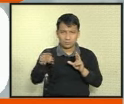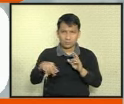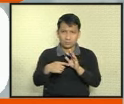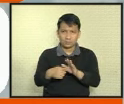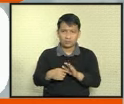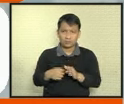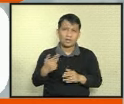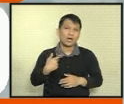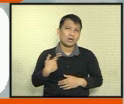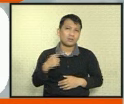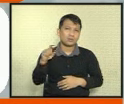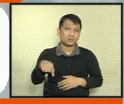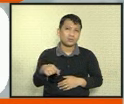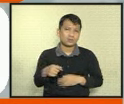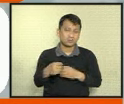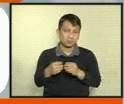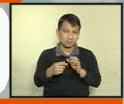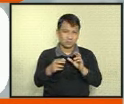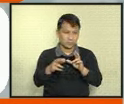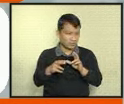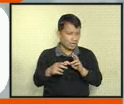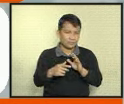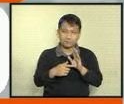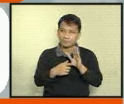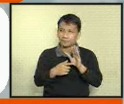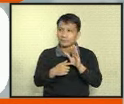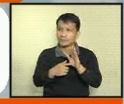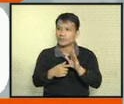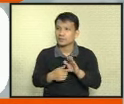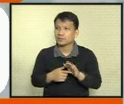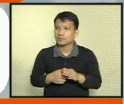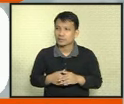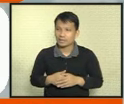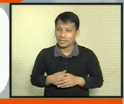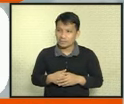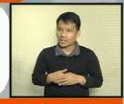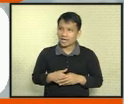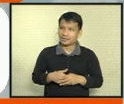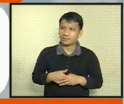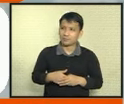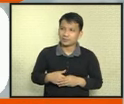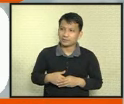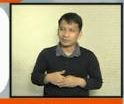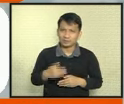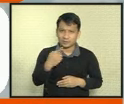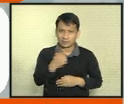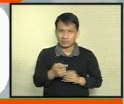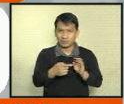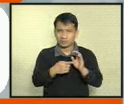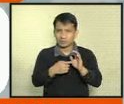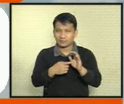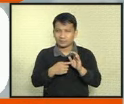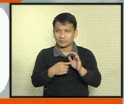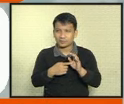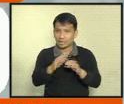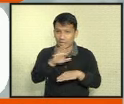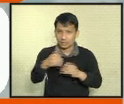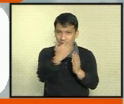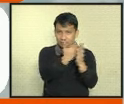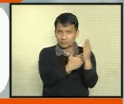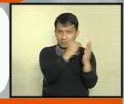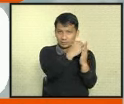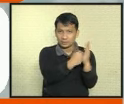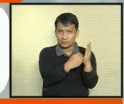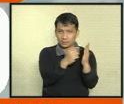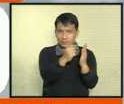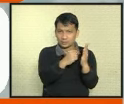kayo? Meron po. Meron. Yung ibang resibo, pinadala ko sa kanila. Sa kanila, pero nakalista lahat dyan, lahat. Lahat po nakalista? Mga